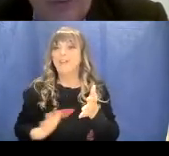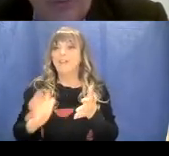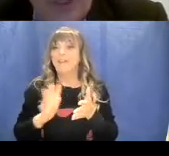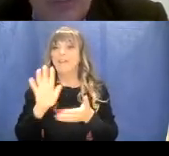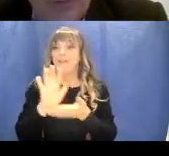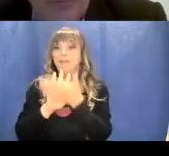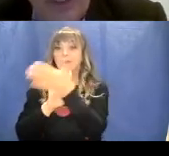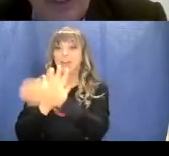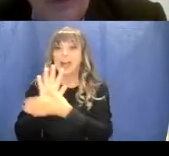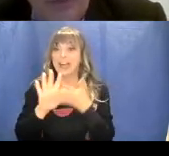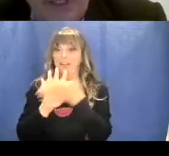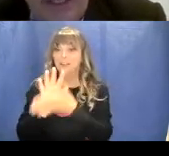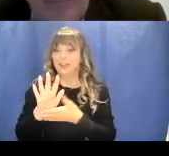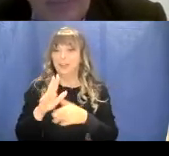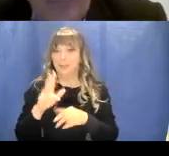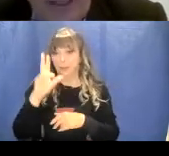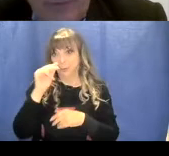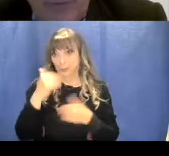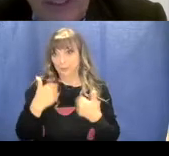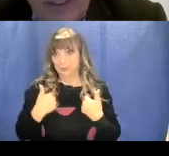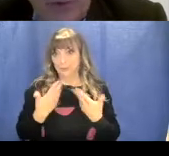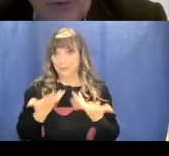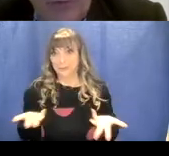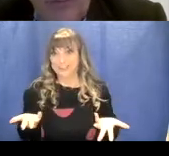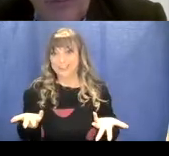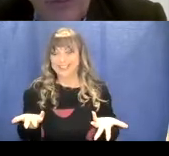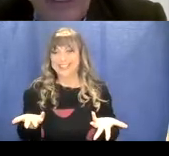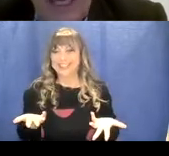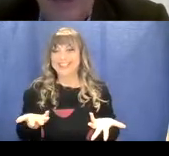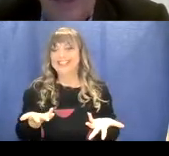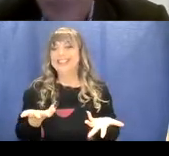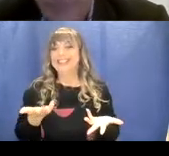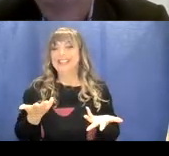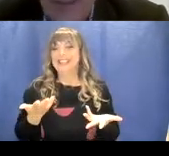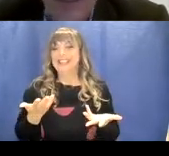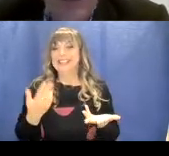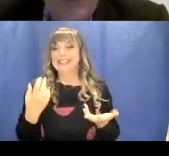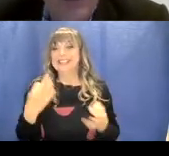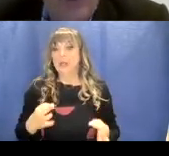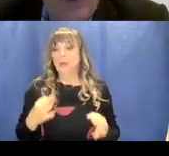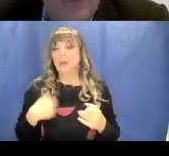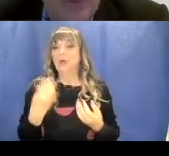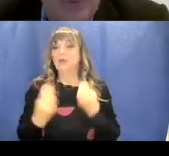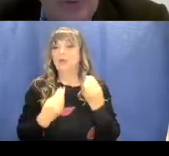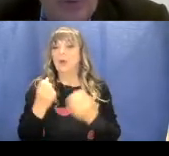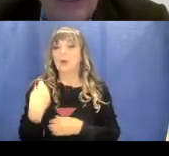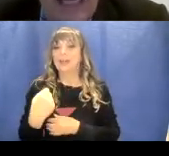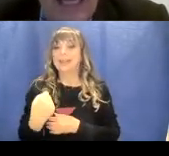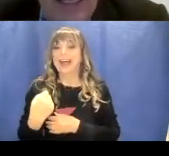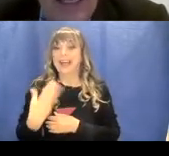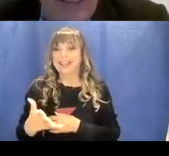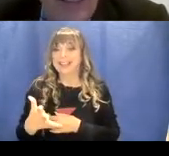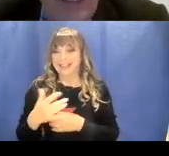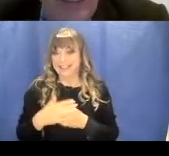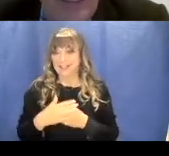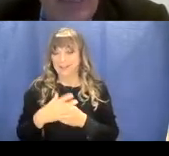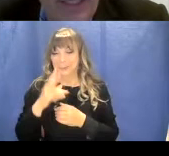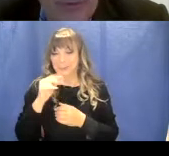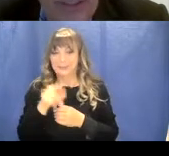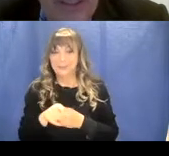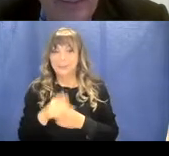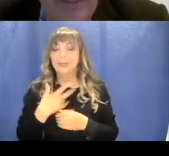conosciamo tutti noi che abbiamo fatto qualche gioco con i dati poi si possono contare gli